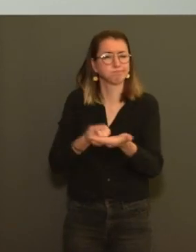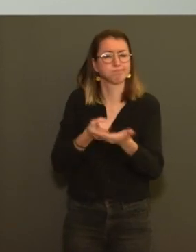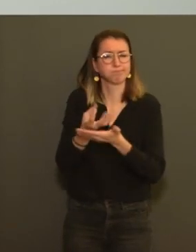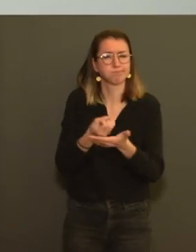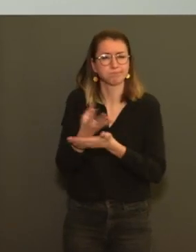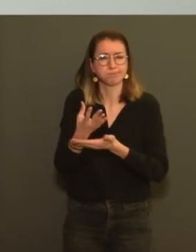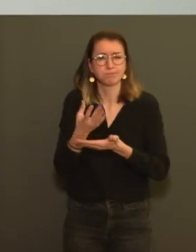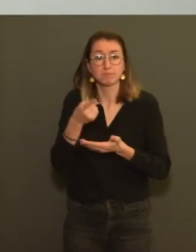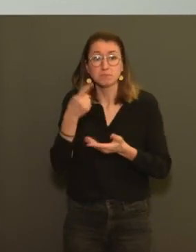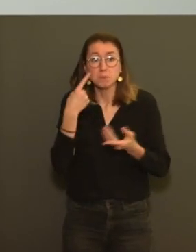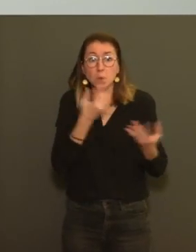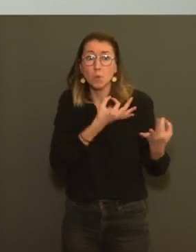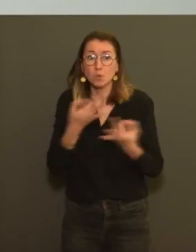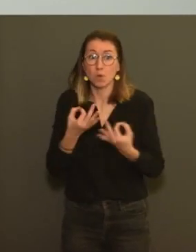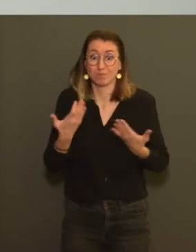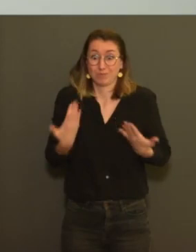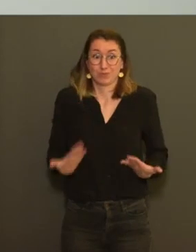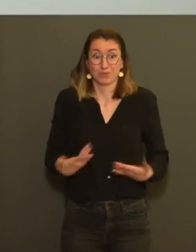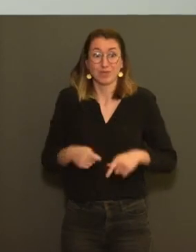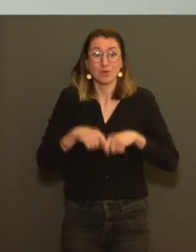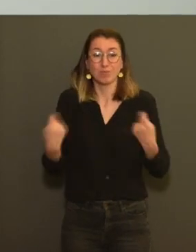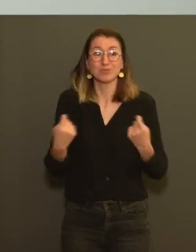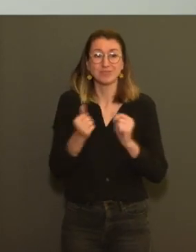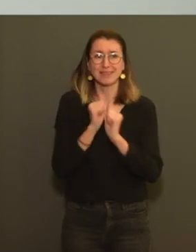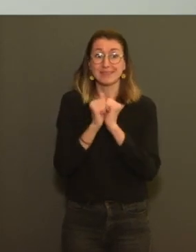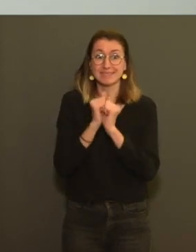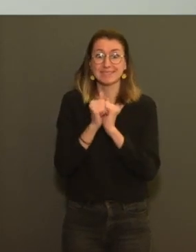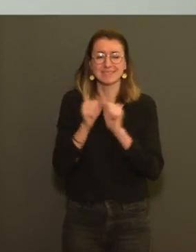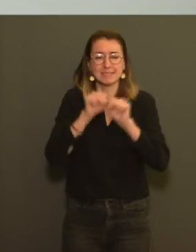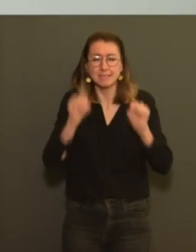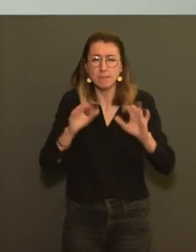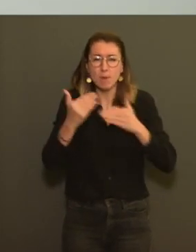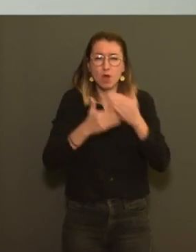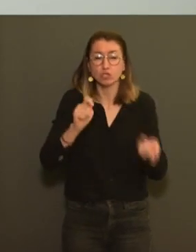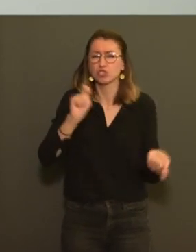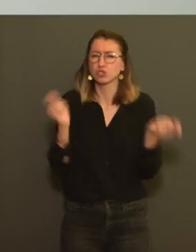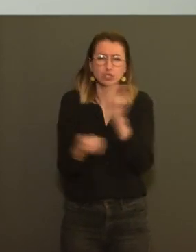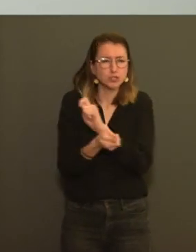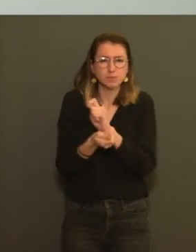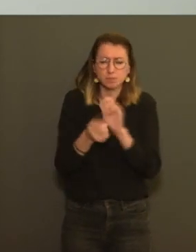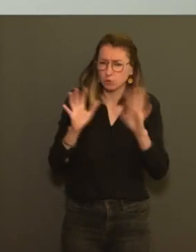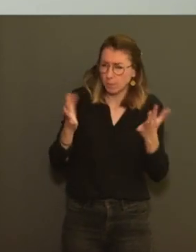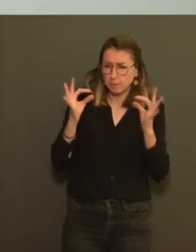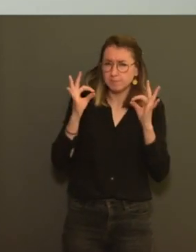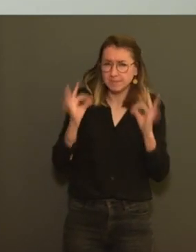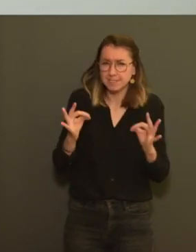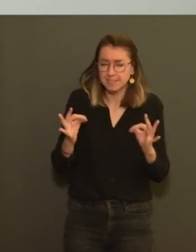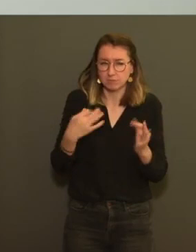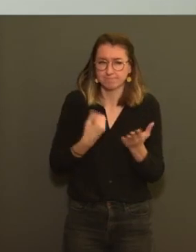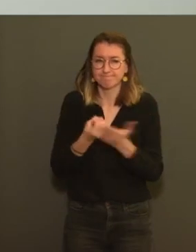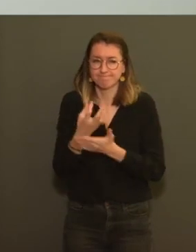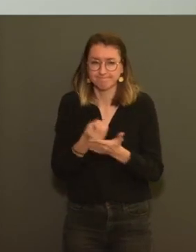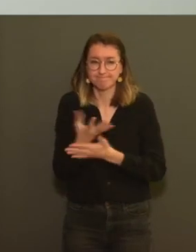de faire ce testing seront d'application. En pratique, on se rendait compte que par rapport au système tel qu'il